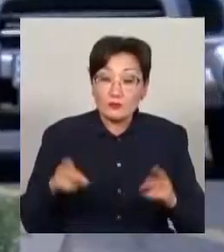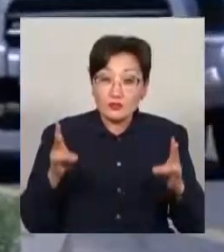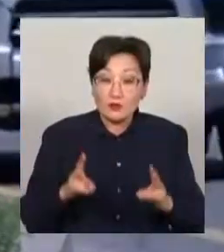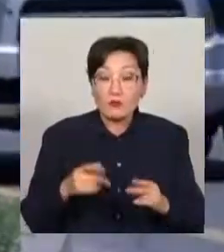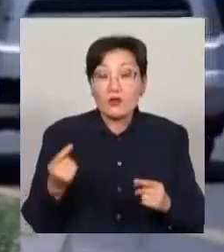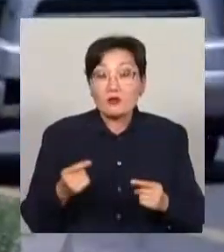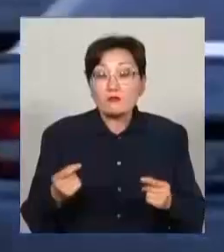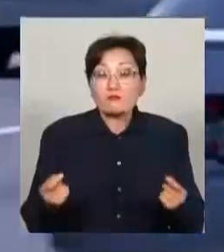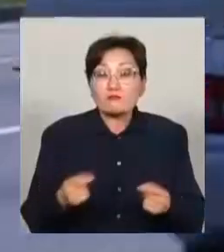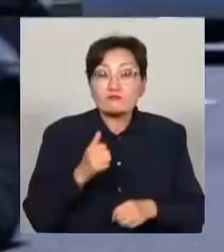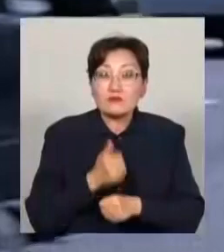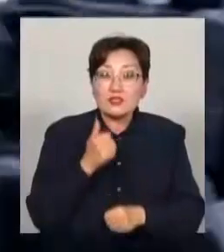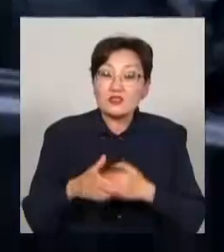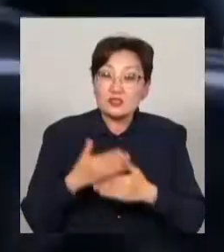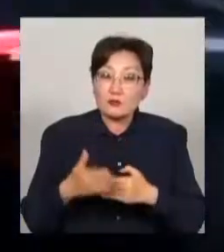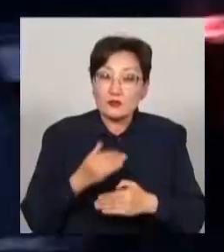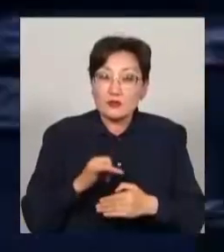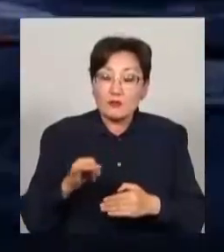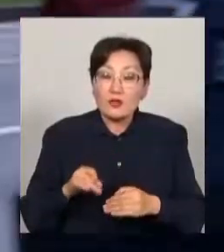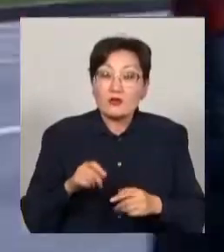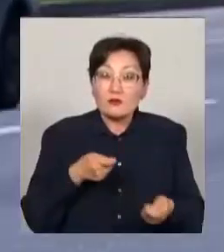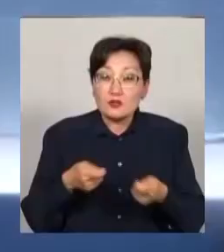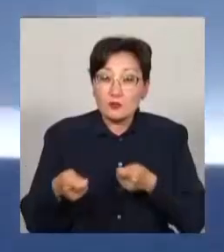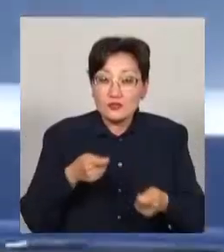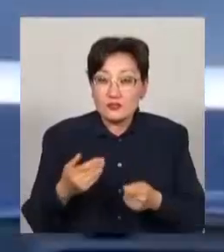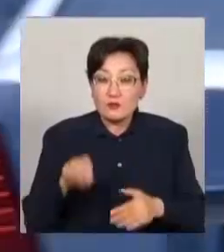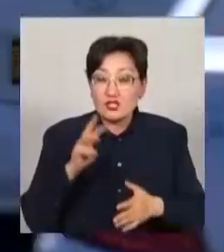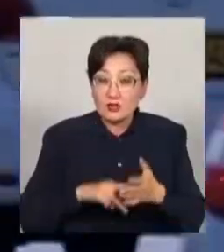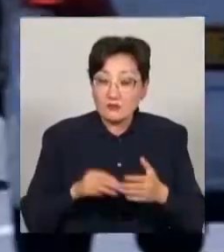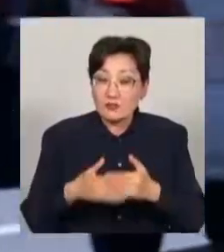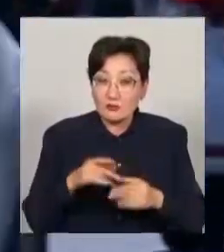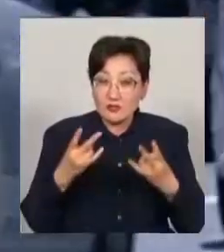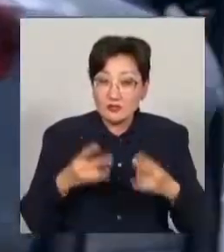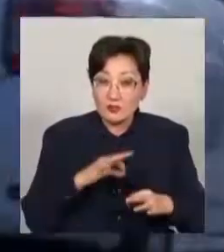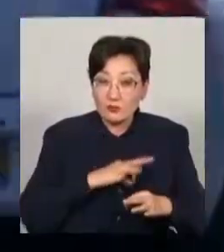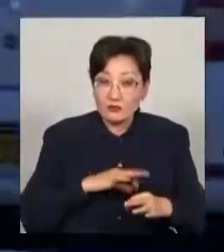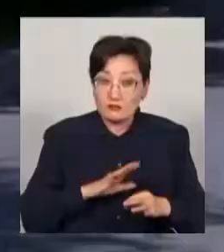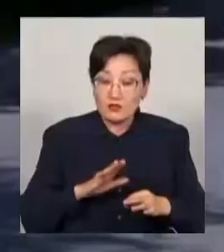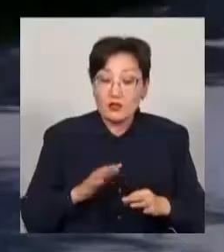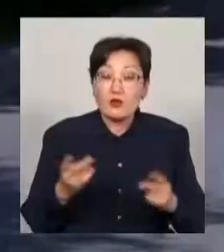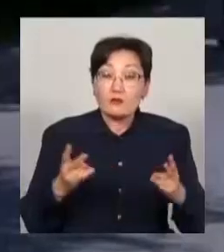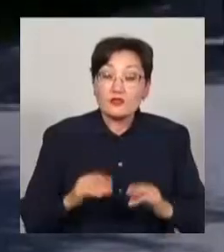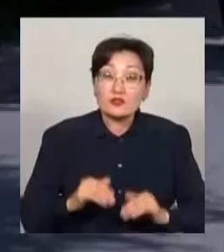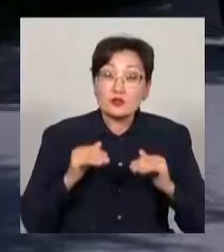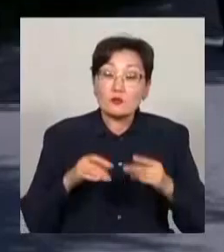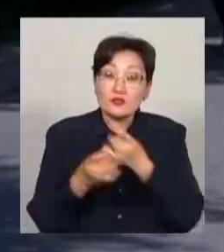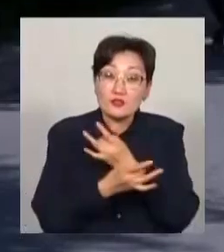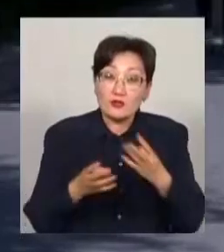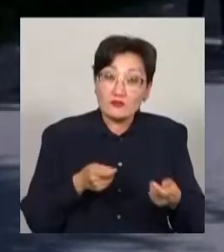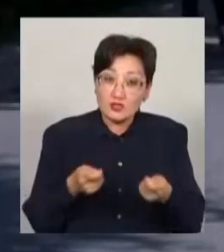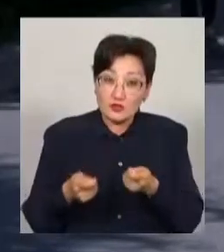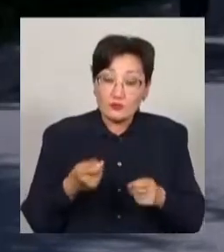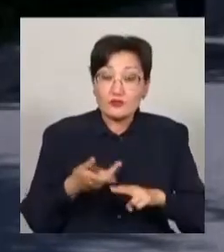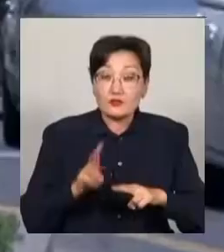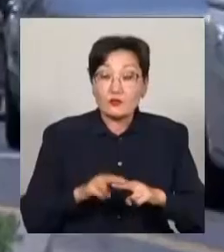мало ужесточать наказания или грозить водителям баснословными штрафами. Чтобы уменьшить количество смертельных ДТП, необходимо повышать